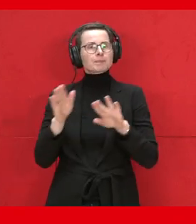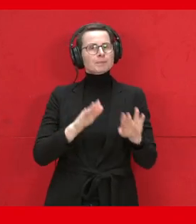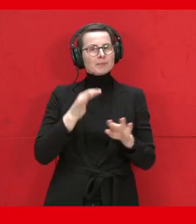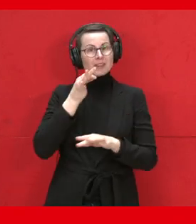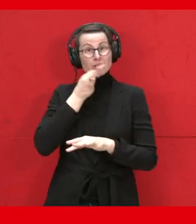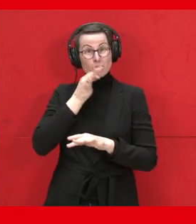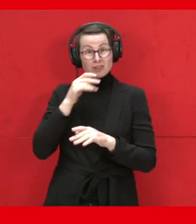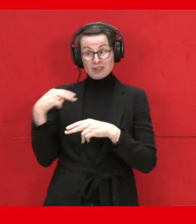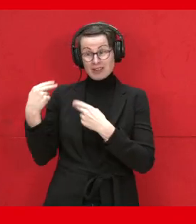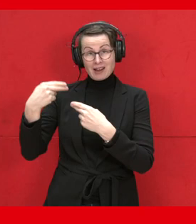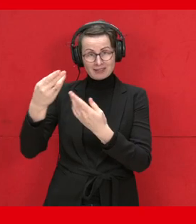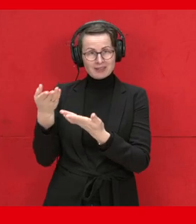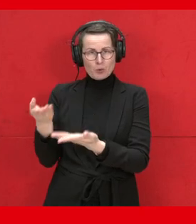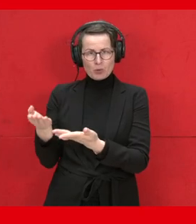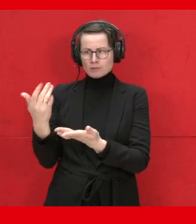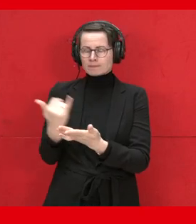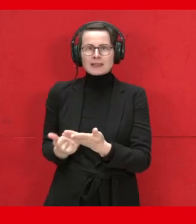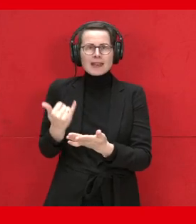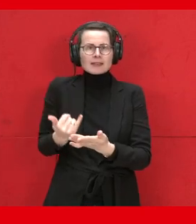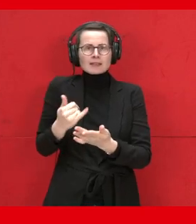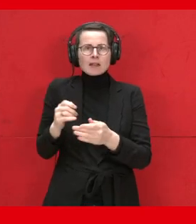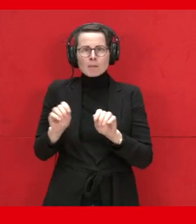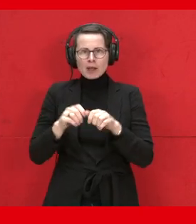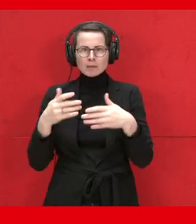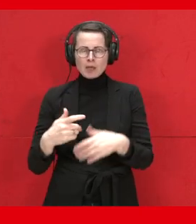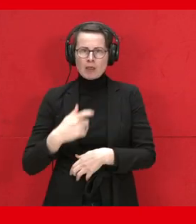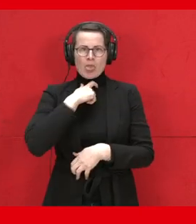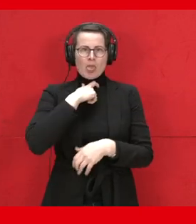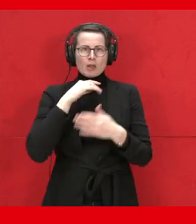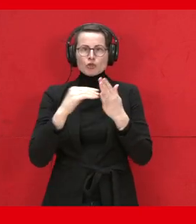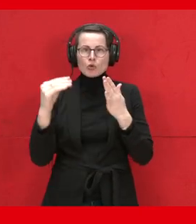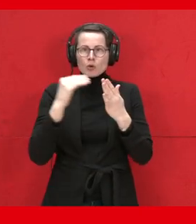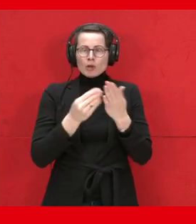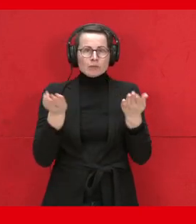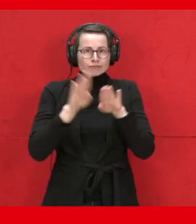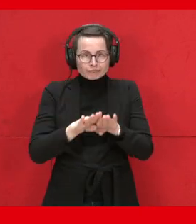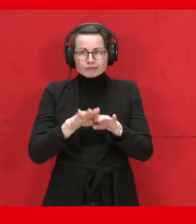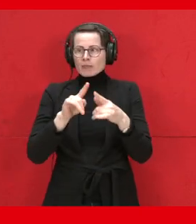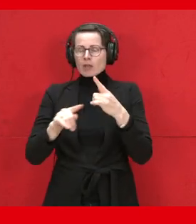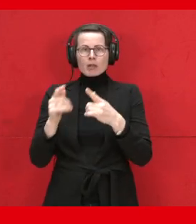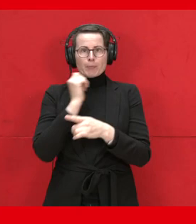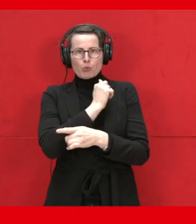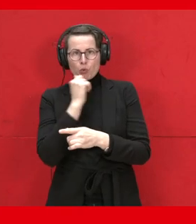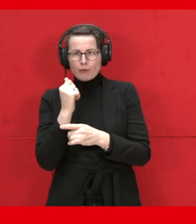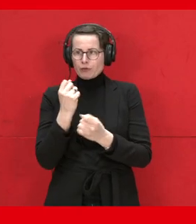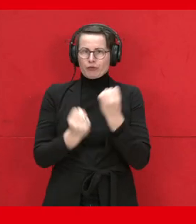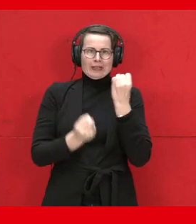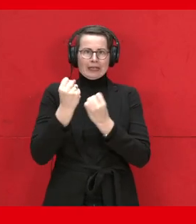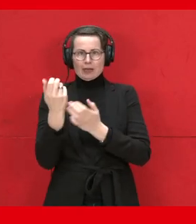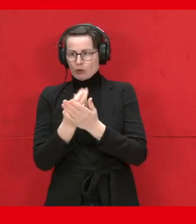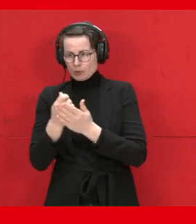gelingt, nachdem die Pandemie ihr schulisches und ihr berufliches, ihr persönliches Umfeld so stark eingeschränkt hat, das ist dem